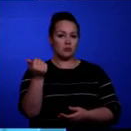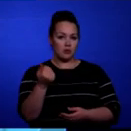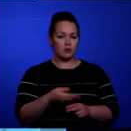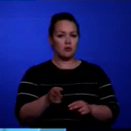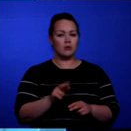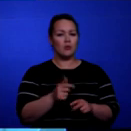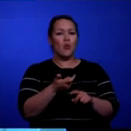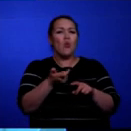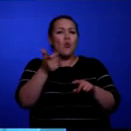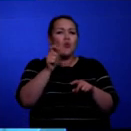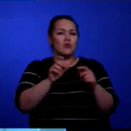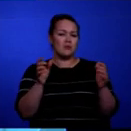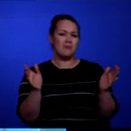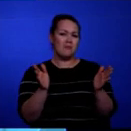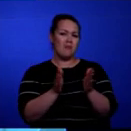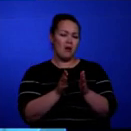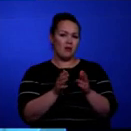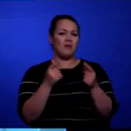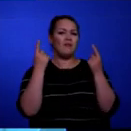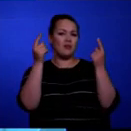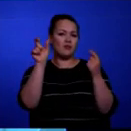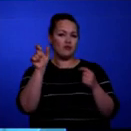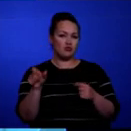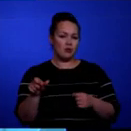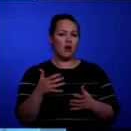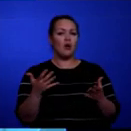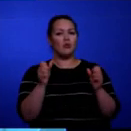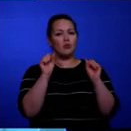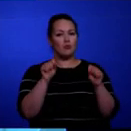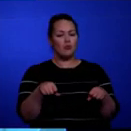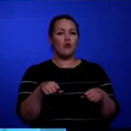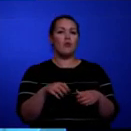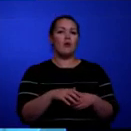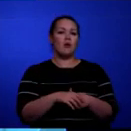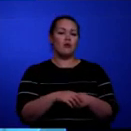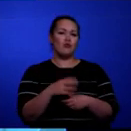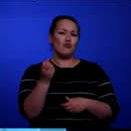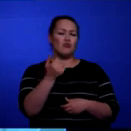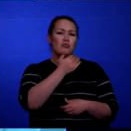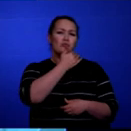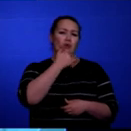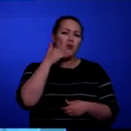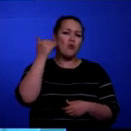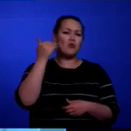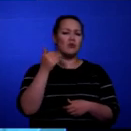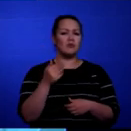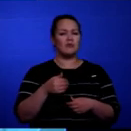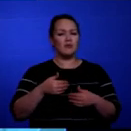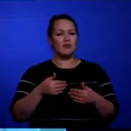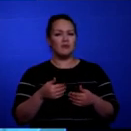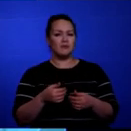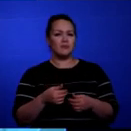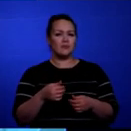очень мало для такого великого человека которые мог бы совершить еще множество открытий